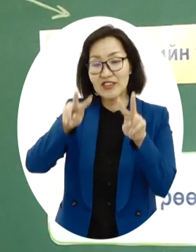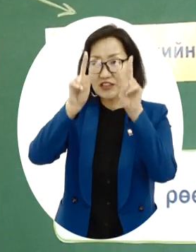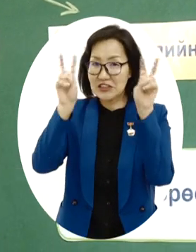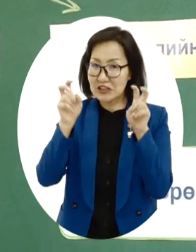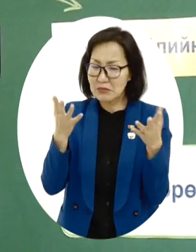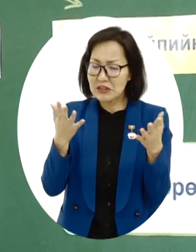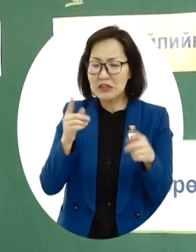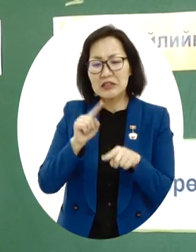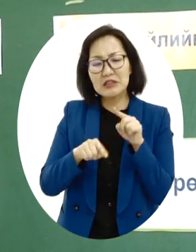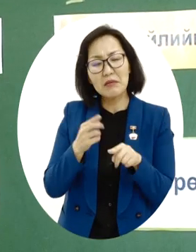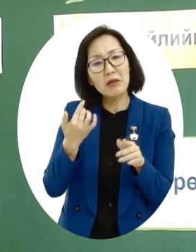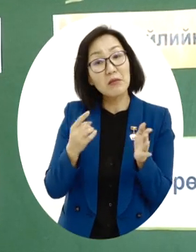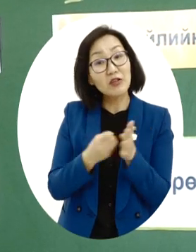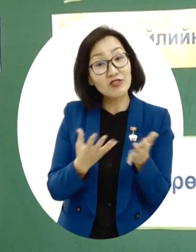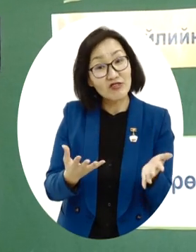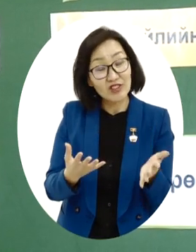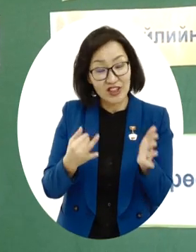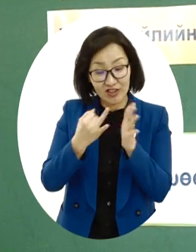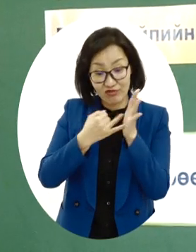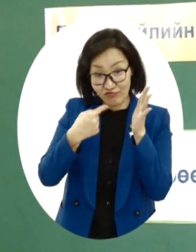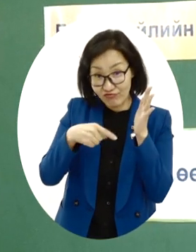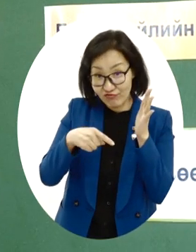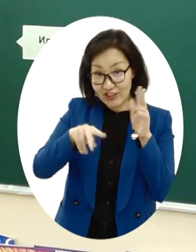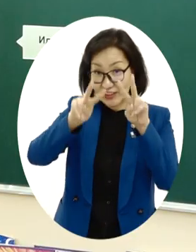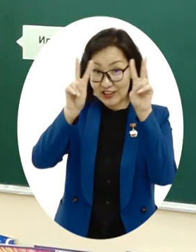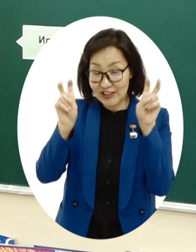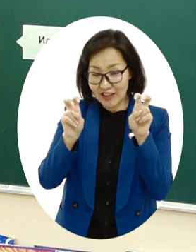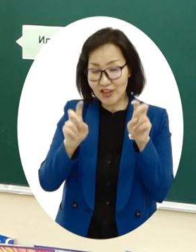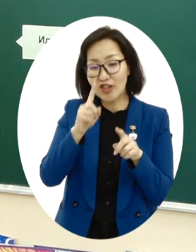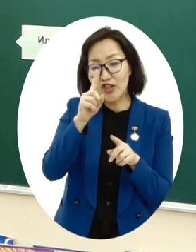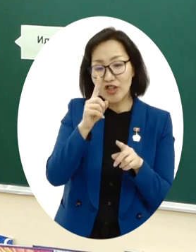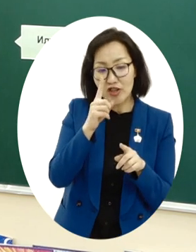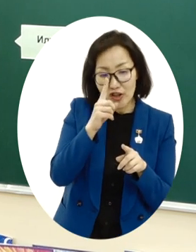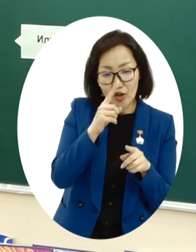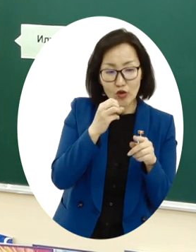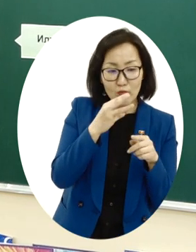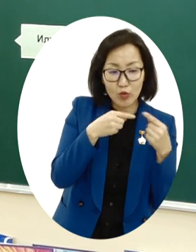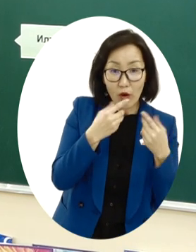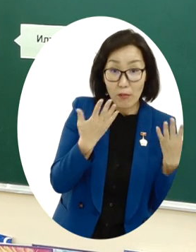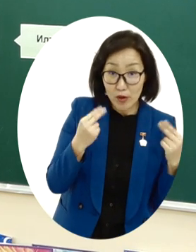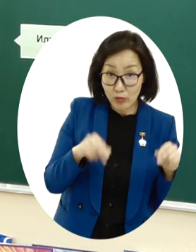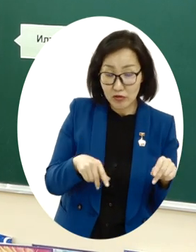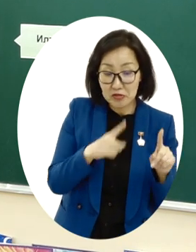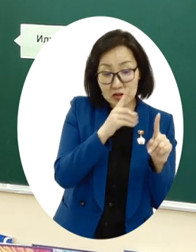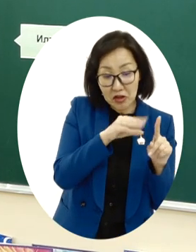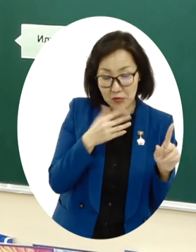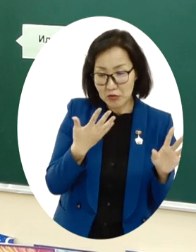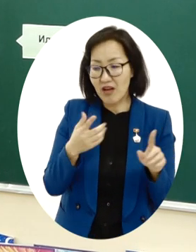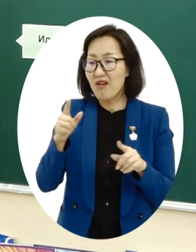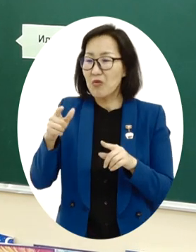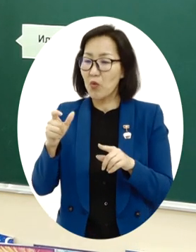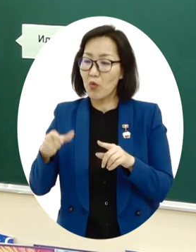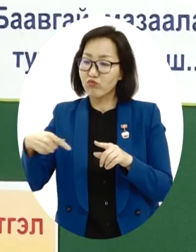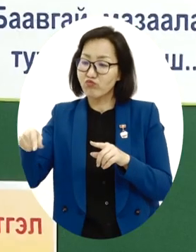нь ямар байж болох вэ гэсэн тийм үү? Илтгэлийн сэдэв нь эд юмсын тухай байж болно. Хин нэгэн